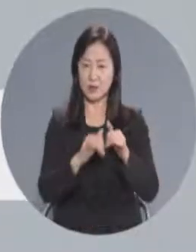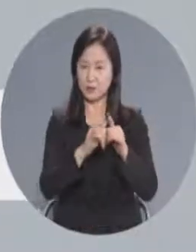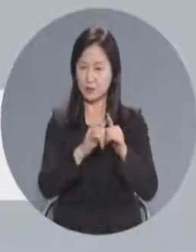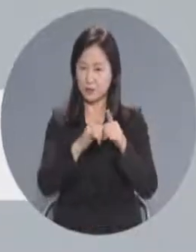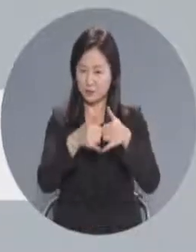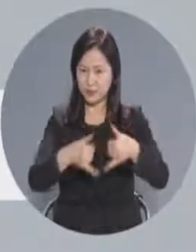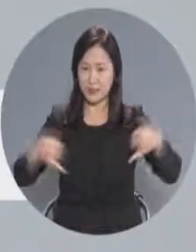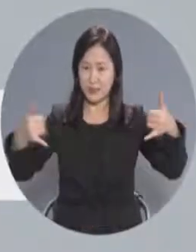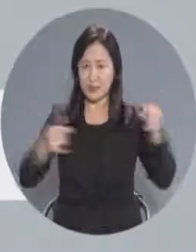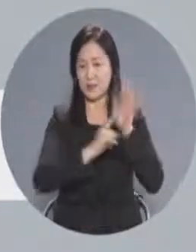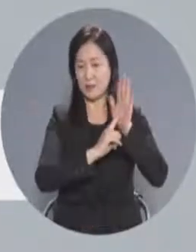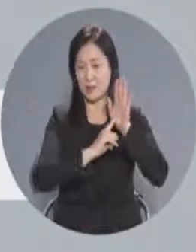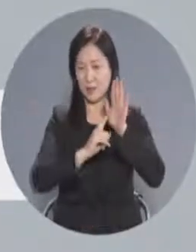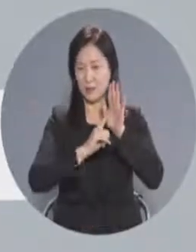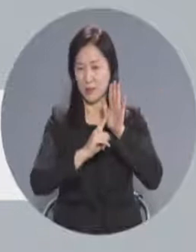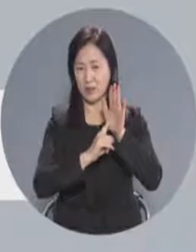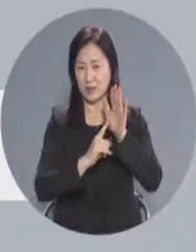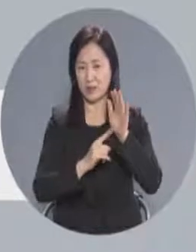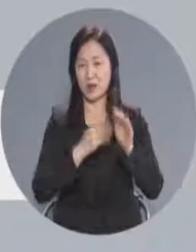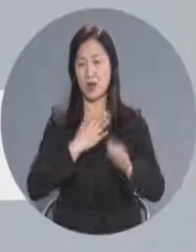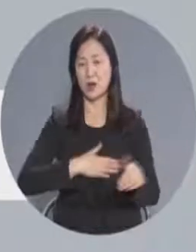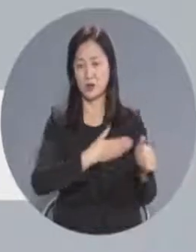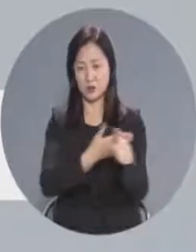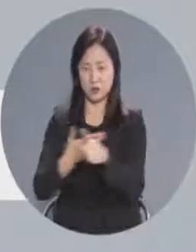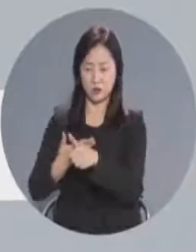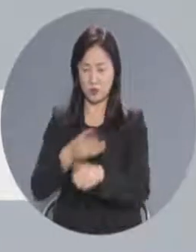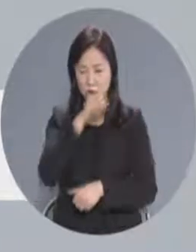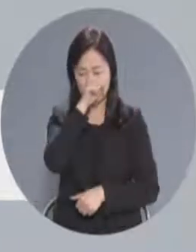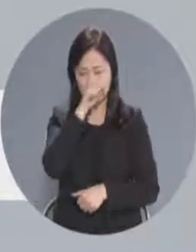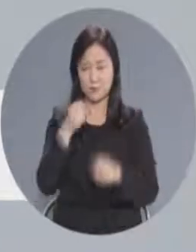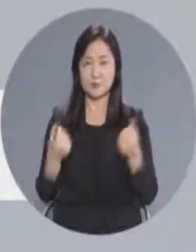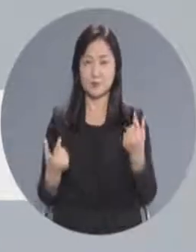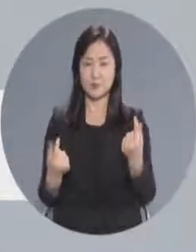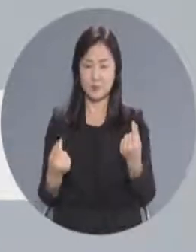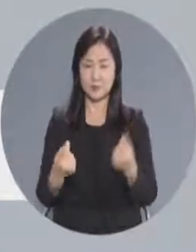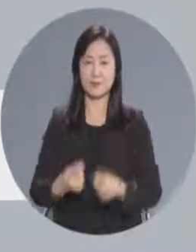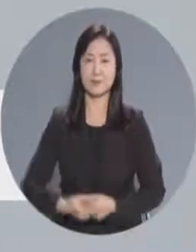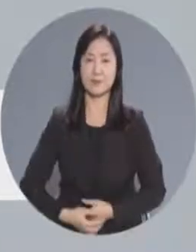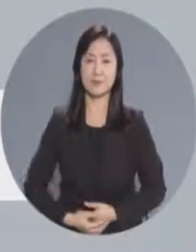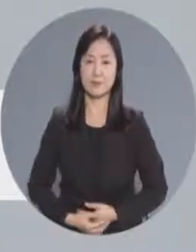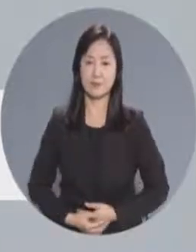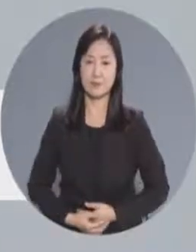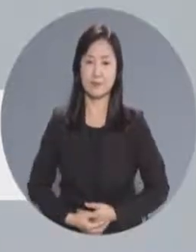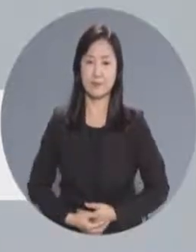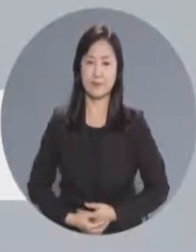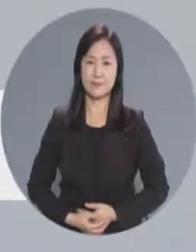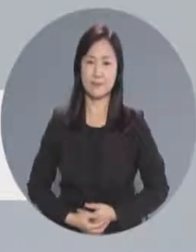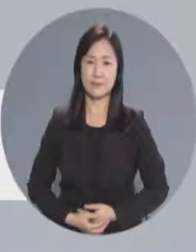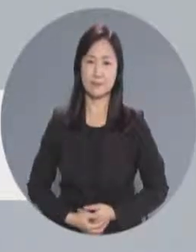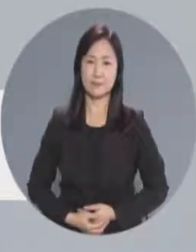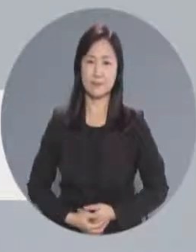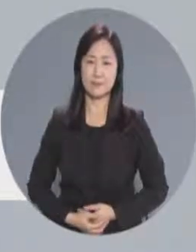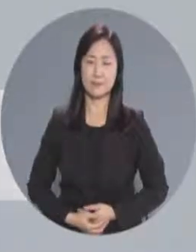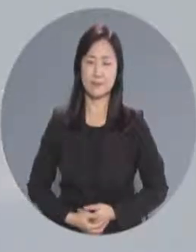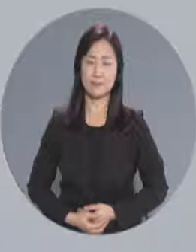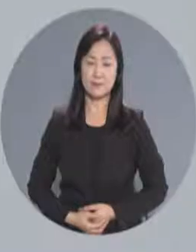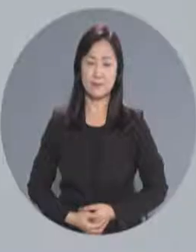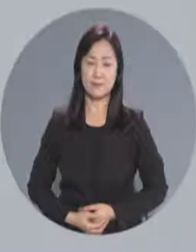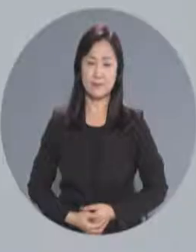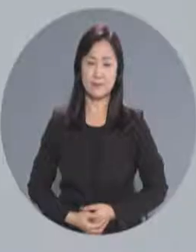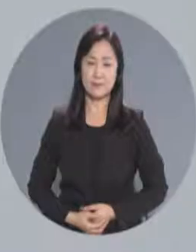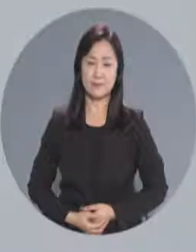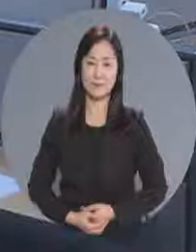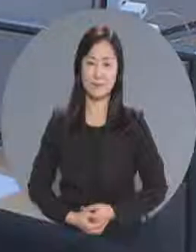또 예, 또 그 읍면동을 통해서 좀 프랭카드나 이런 것으로 해서 좀 알려주는